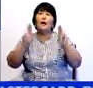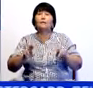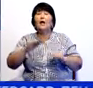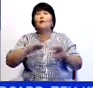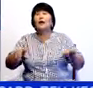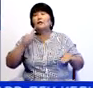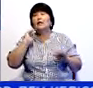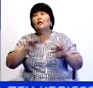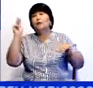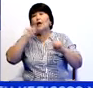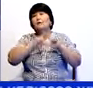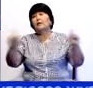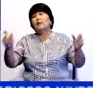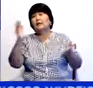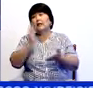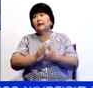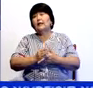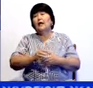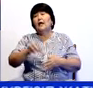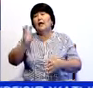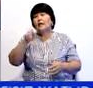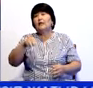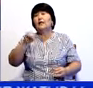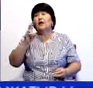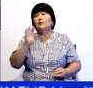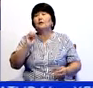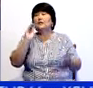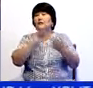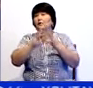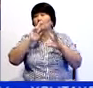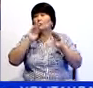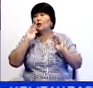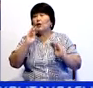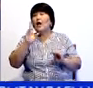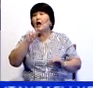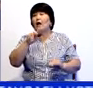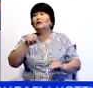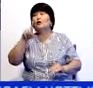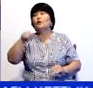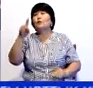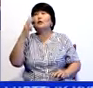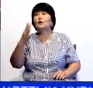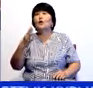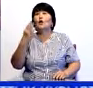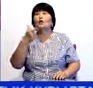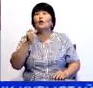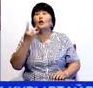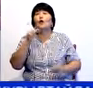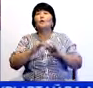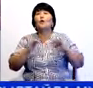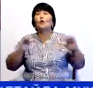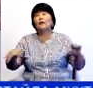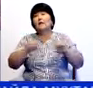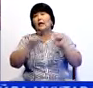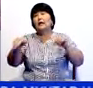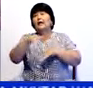балалар жасөспірімдер мектебінің ғимаратындағы елтаңба стандартқа сәйкес орналастырылмаған. Ал Қазалы ауданындағы номер 4 шұғыла бөбекжай балабақшасы